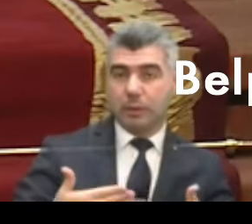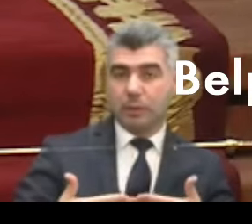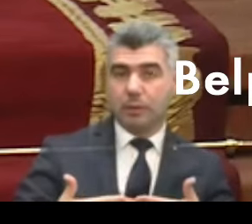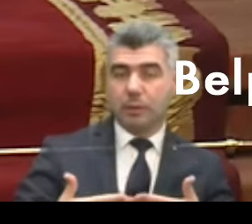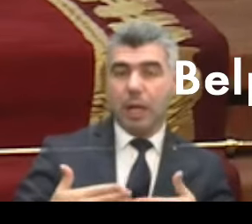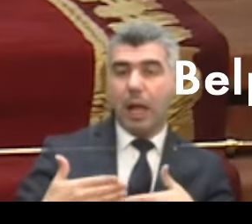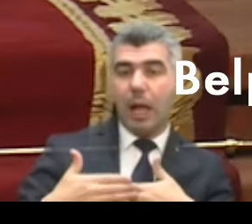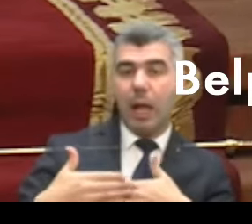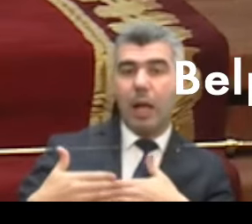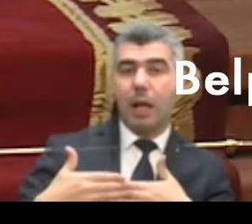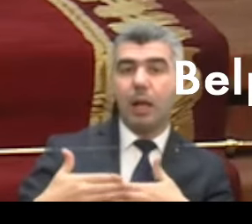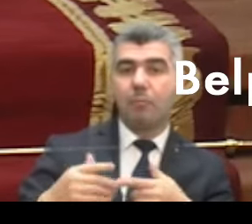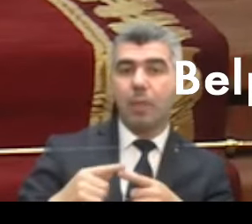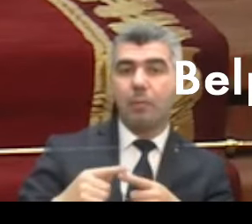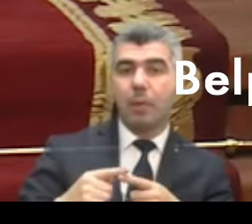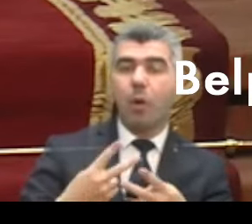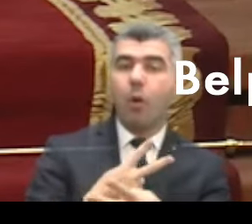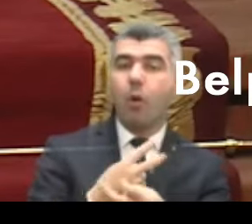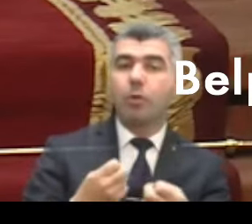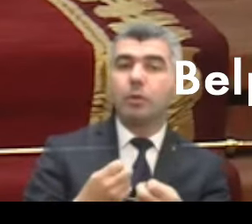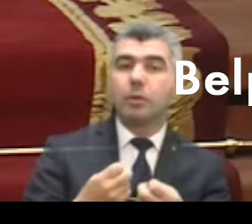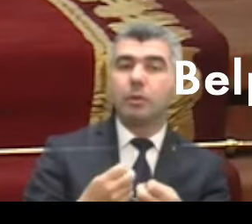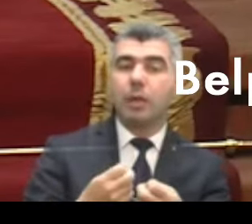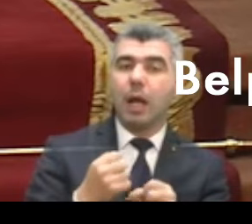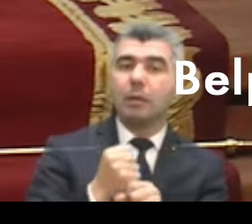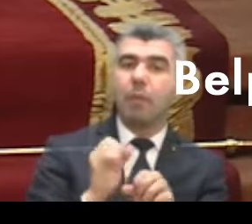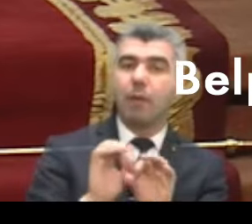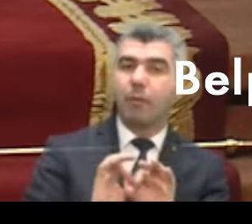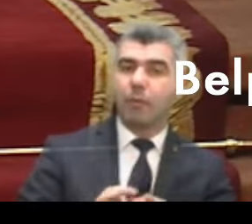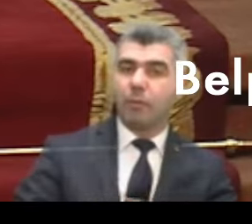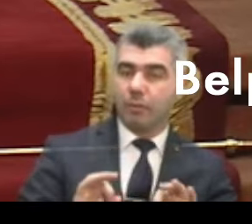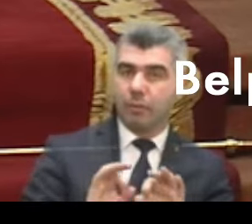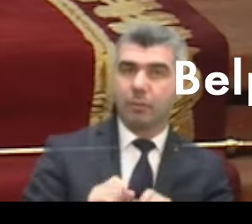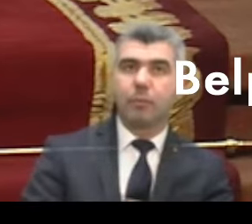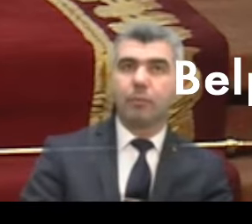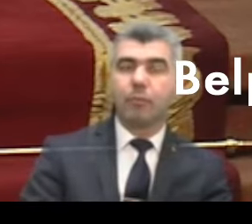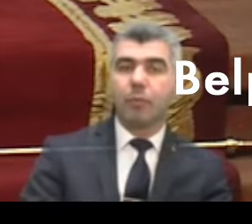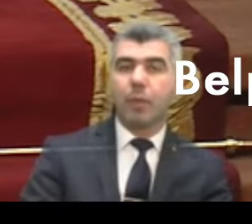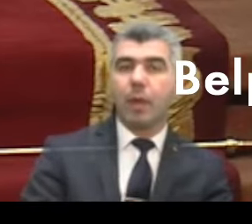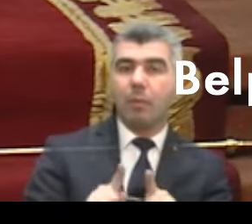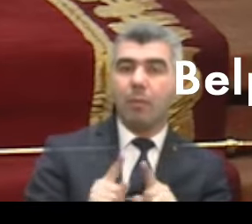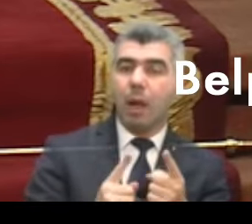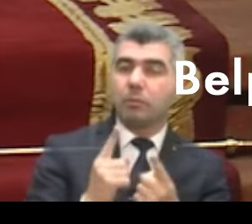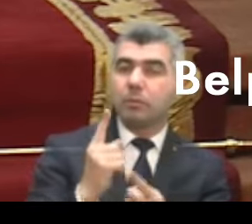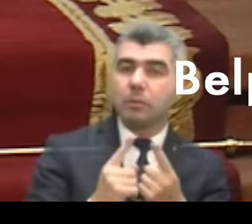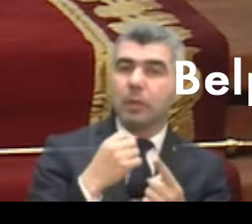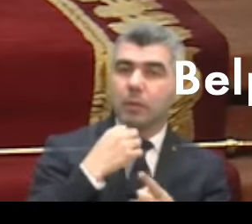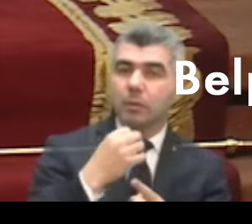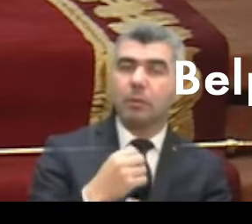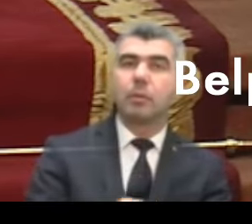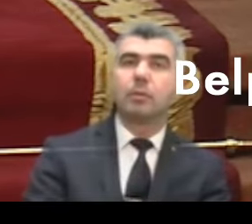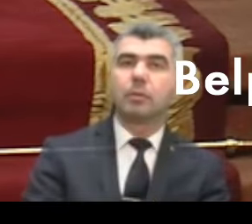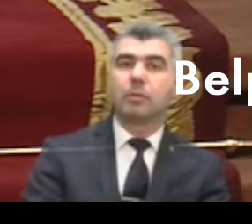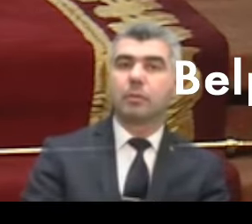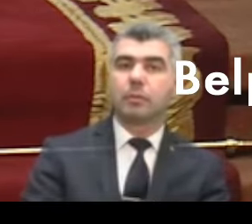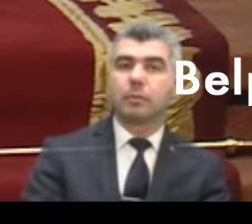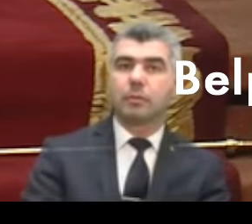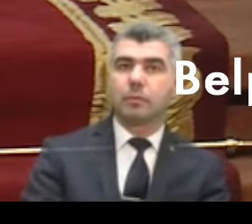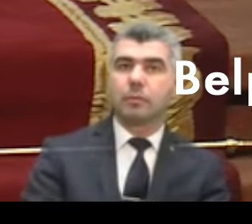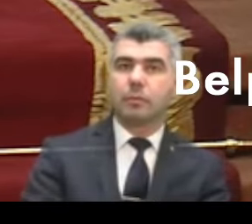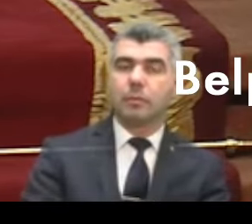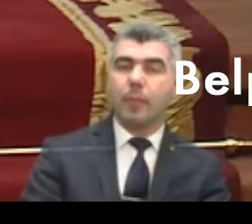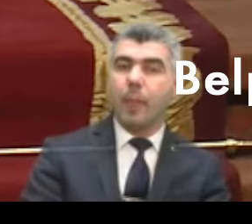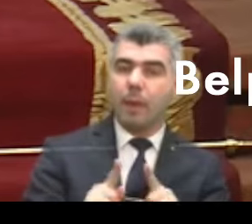مشارف اختتام الدوره لم يحضر قضيه ماشي فيها فقط تطاول وجراه على